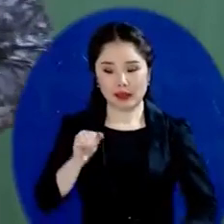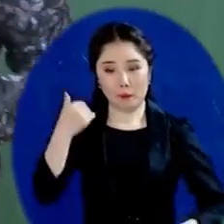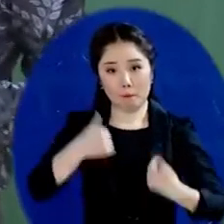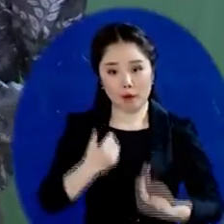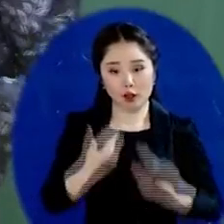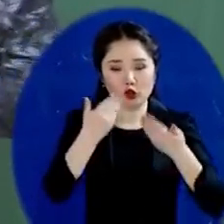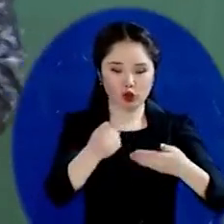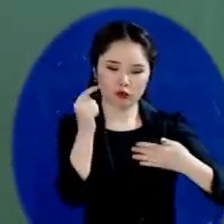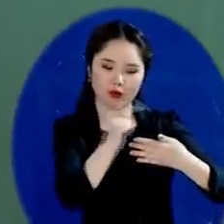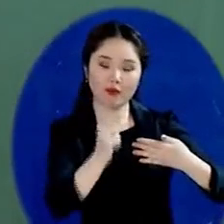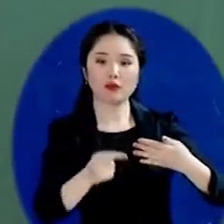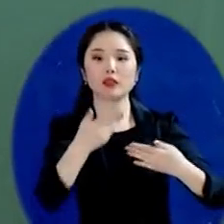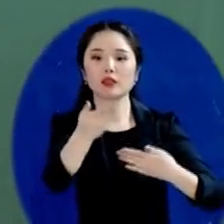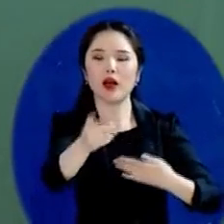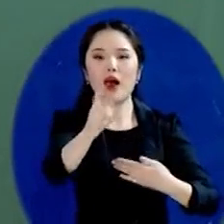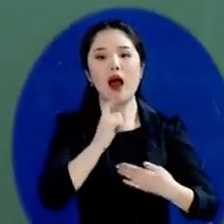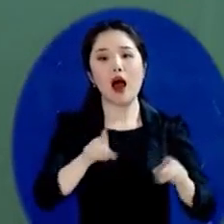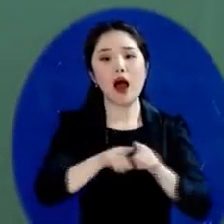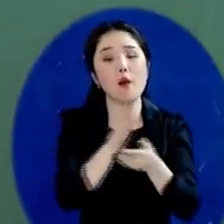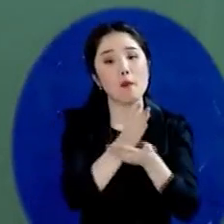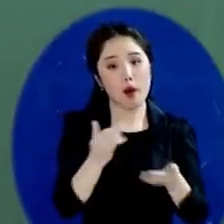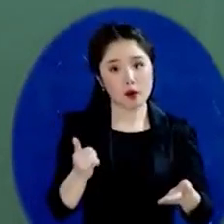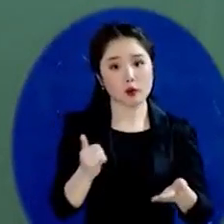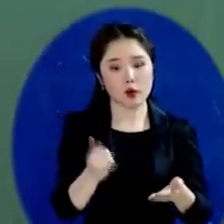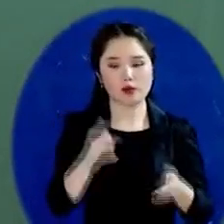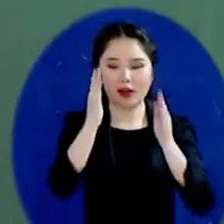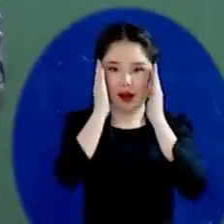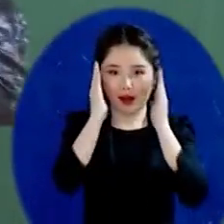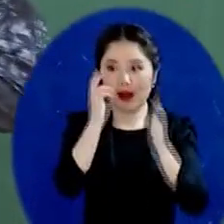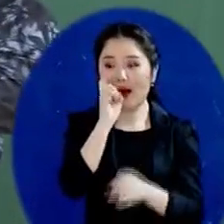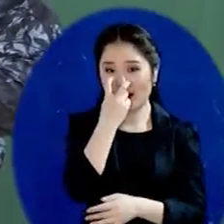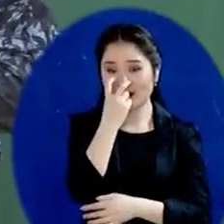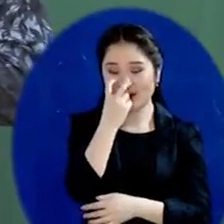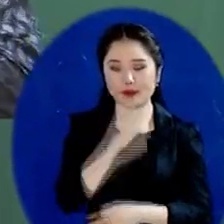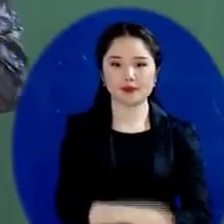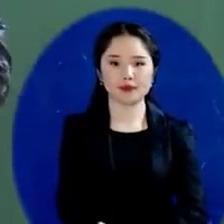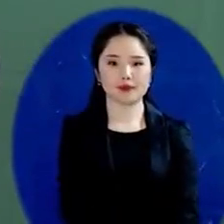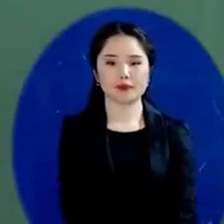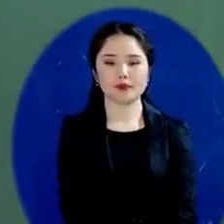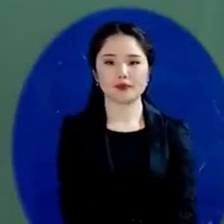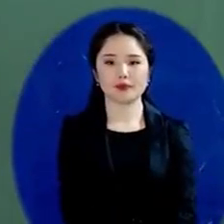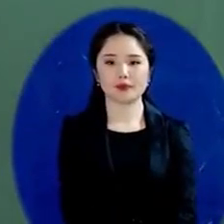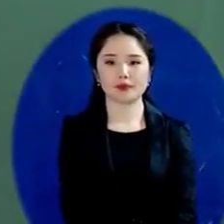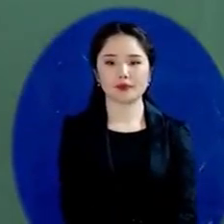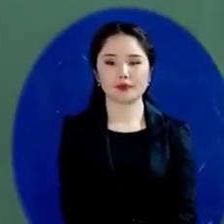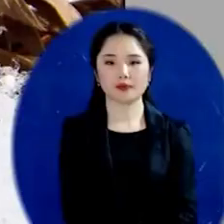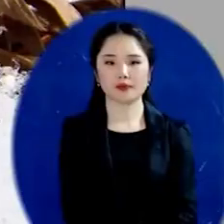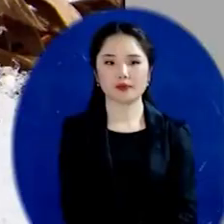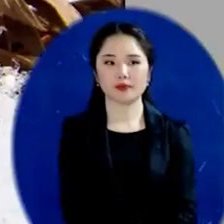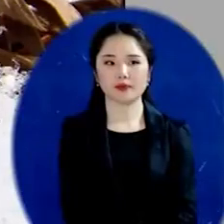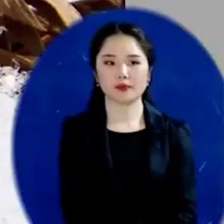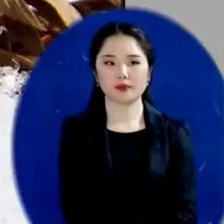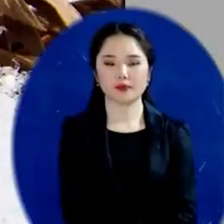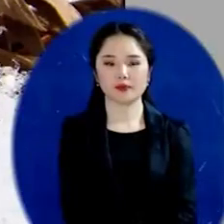Багшийнхэн өгсөн эдгээр хариултууд та нарын хариултаа таарч байна уу? Бүгдээрээ анхааралтай ажиглаж харьцуулцгаая.